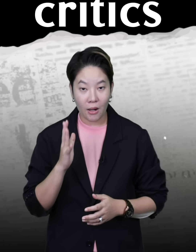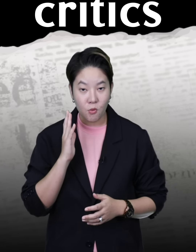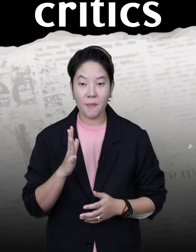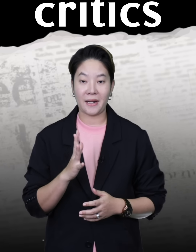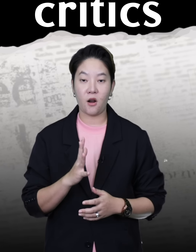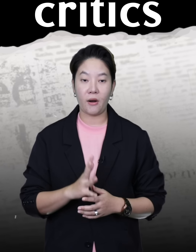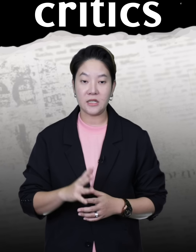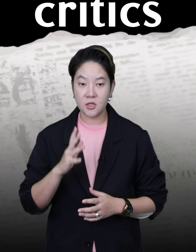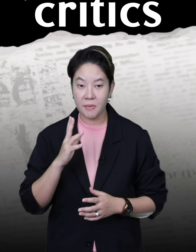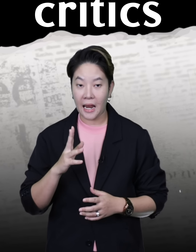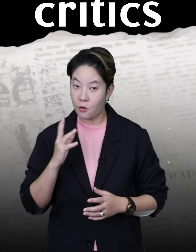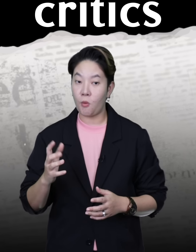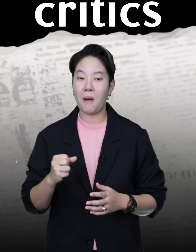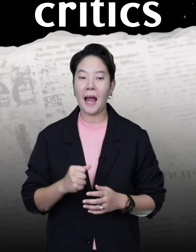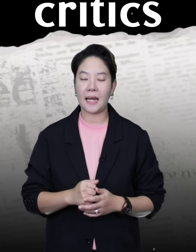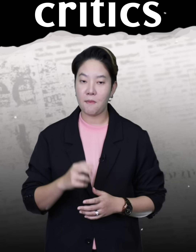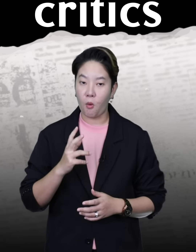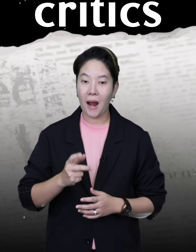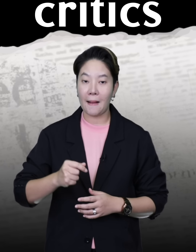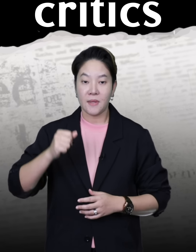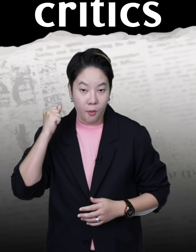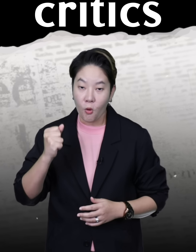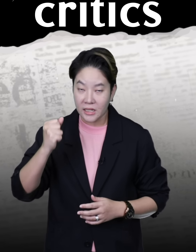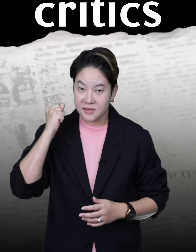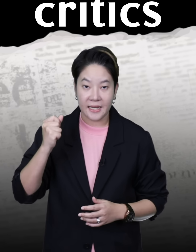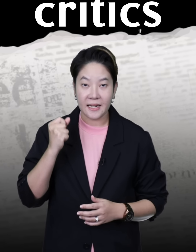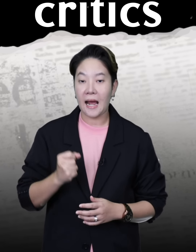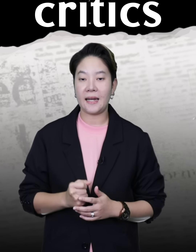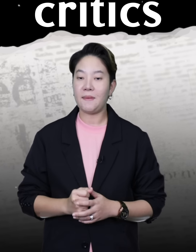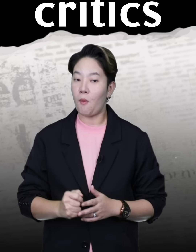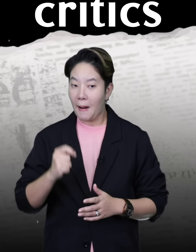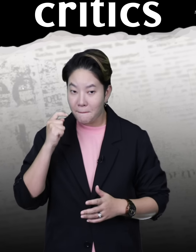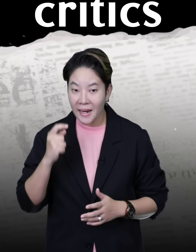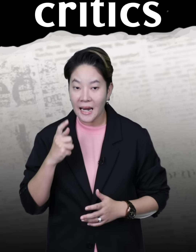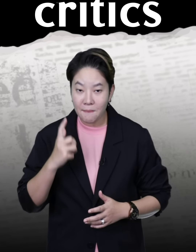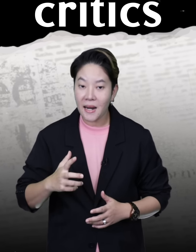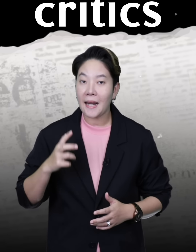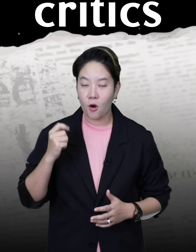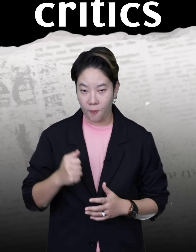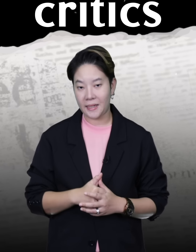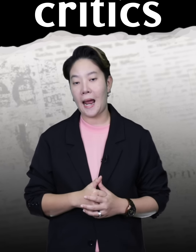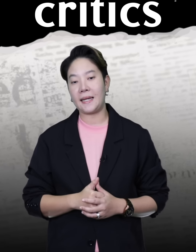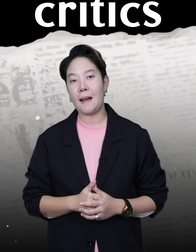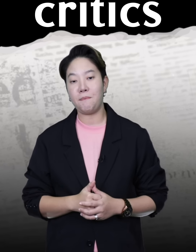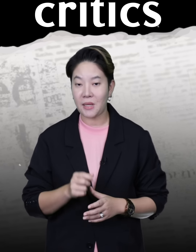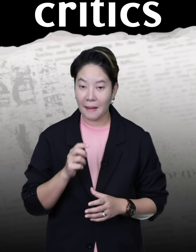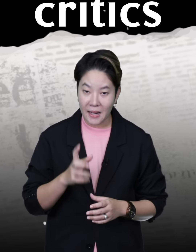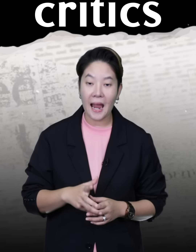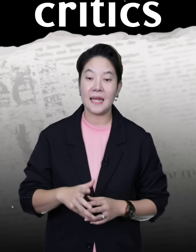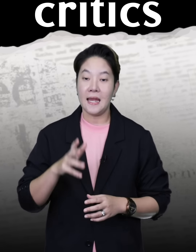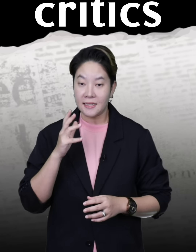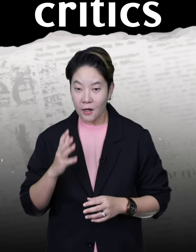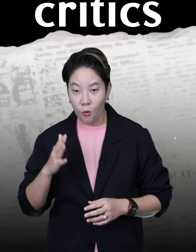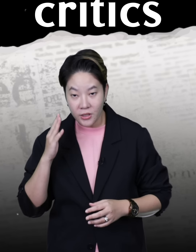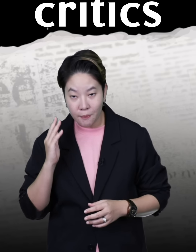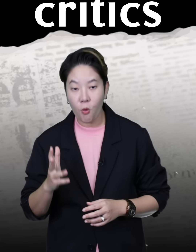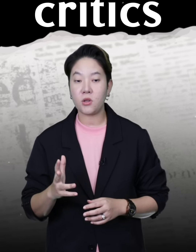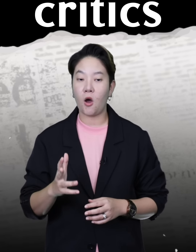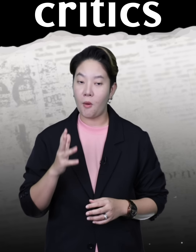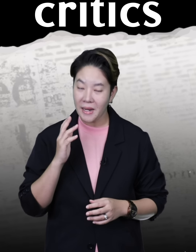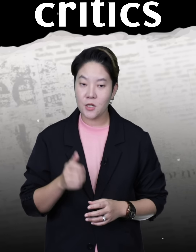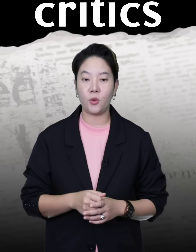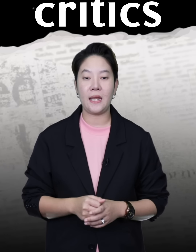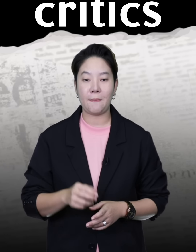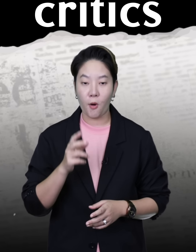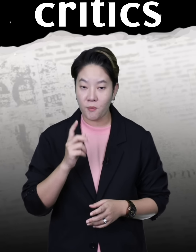นายวันมูฮัมหมัดนอนนะจึงมีอารมณ์บ้างนะบอกว่าพูดอย่างเสียงดังเลยนะบอกว่าเป็นอำนาจของประธานครับถามได้ถ้าคุณยังพูด